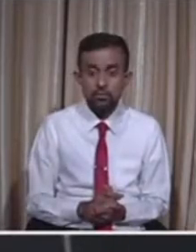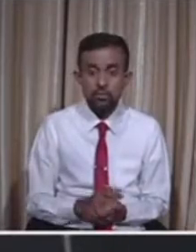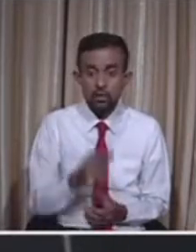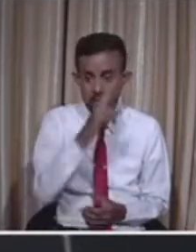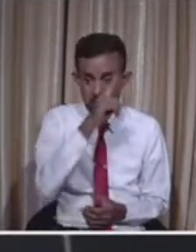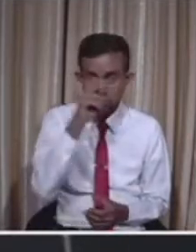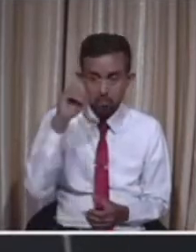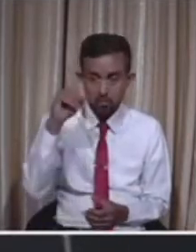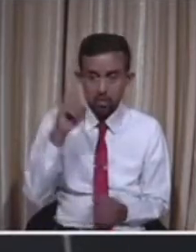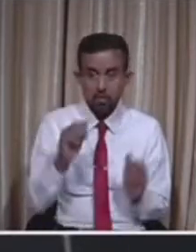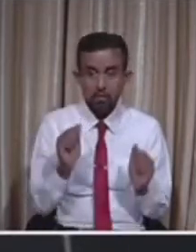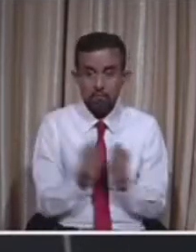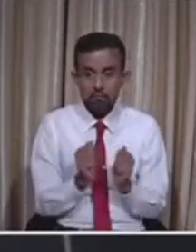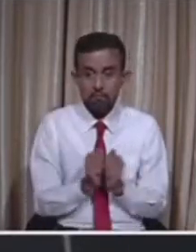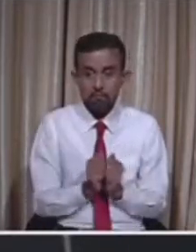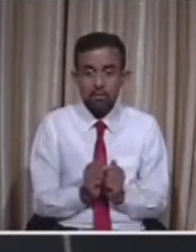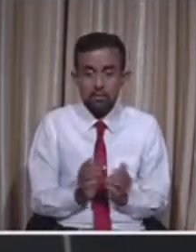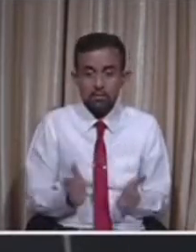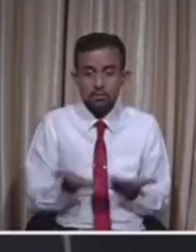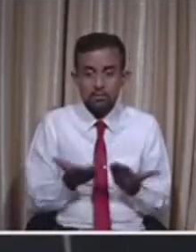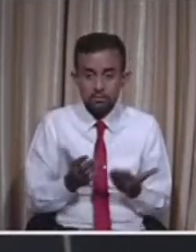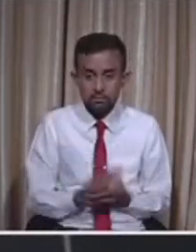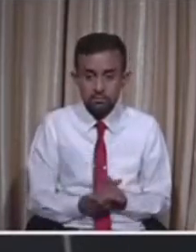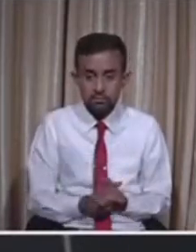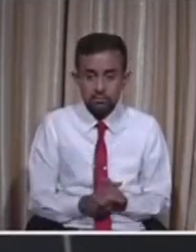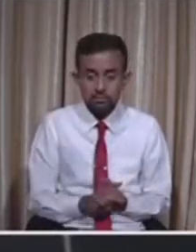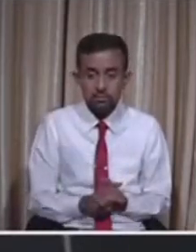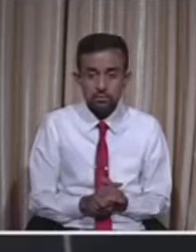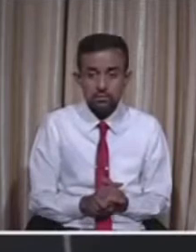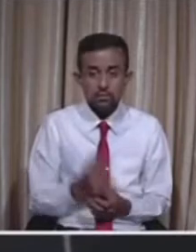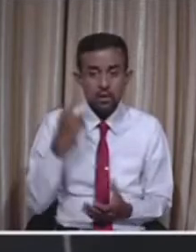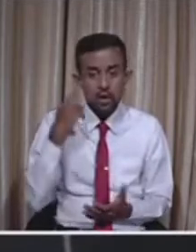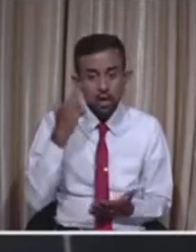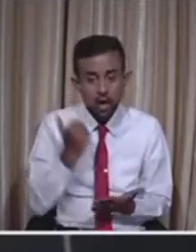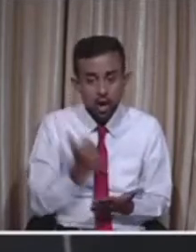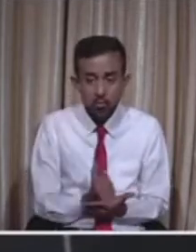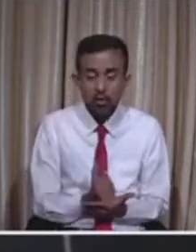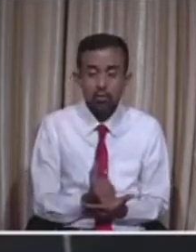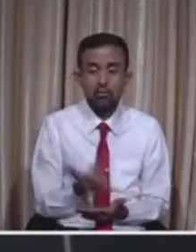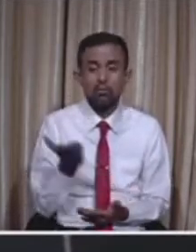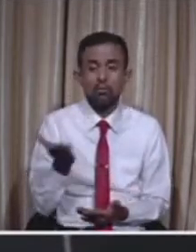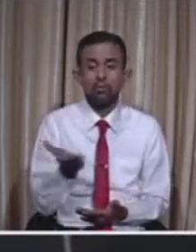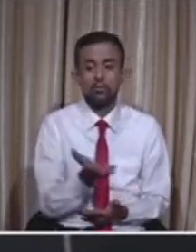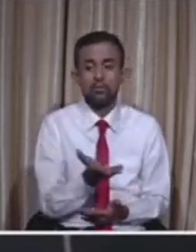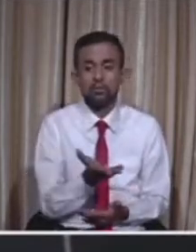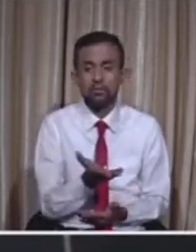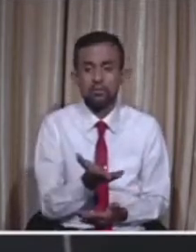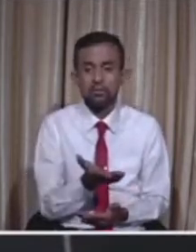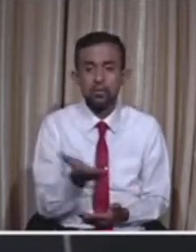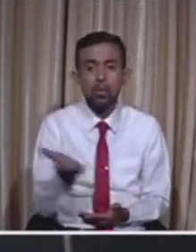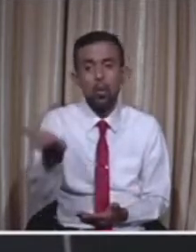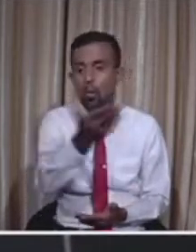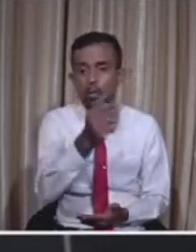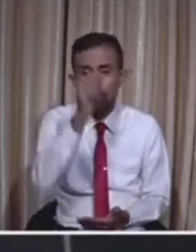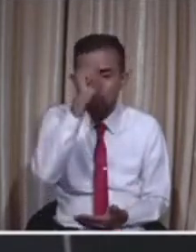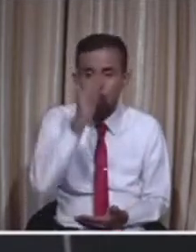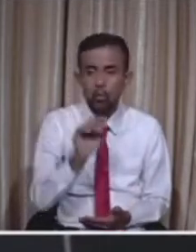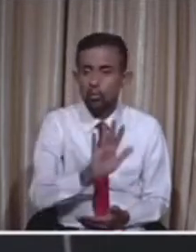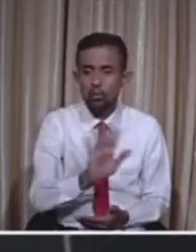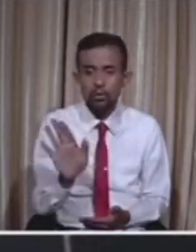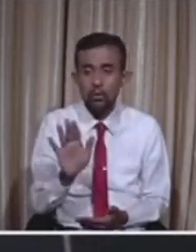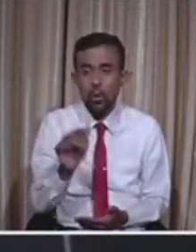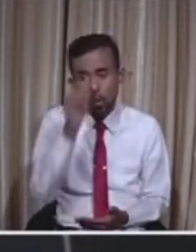මාසේ කටයුතු ටික ගෙවා ගන්නෙත් ඉතාම දුෂ්කර අඩියක ඉඳලා. ඔය කවුරුත් හොරු නෙවෙයි. හොරු